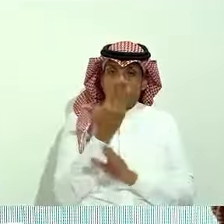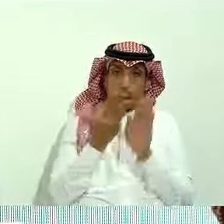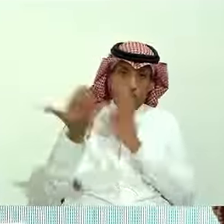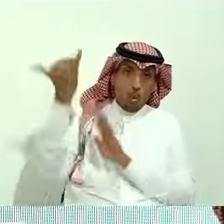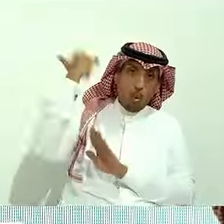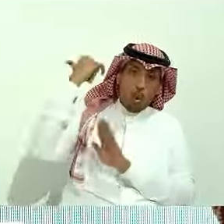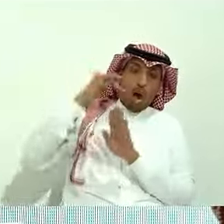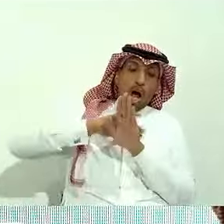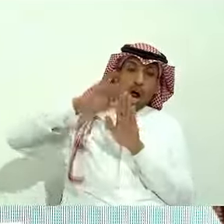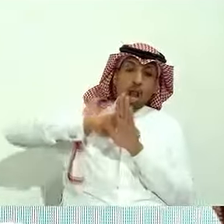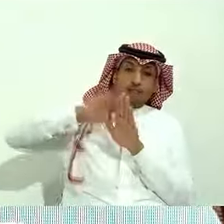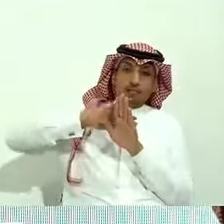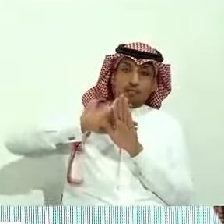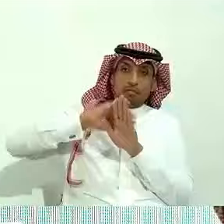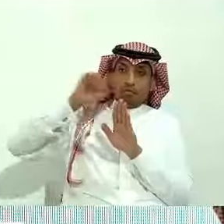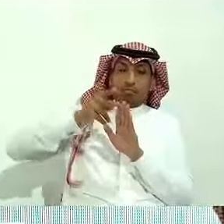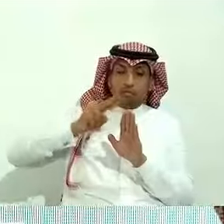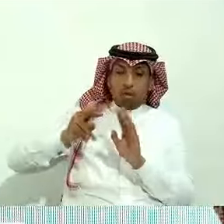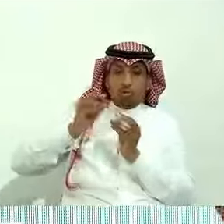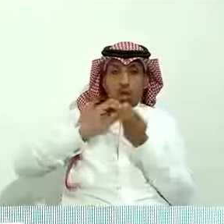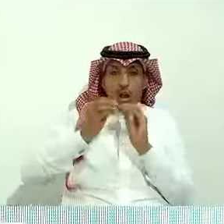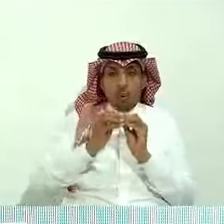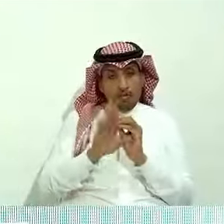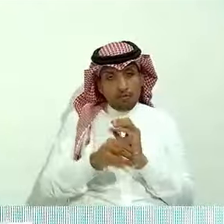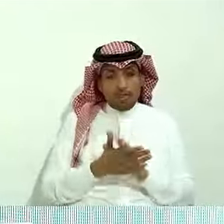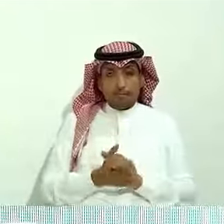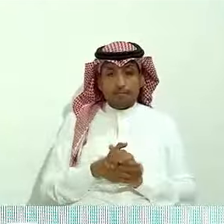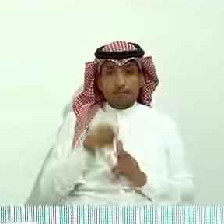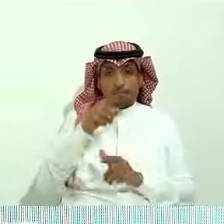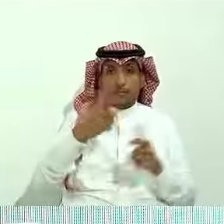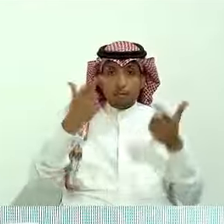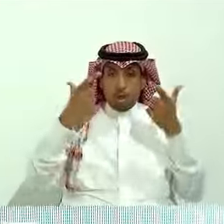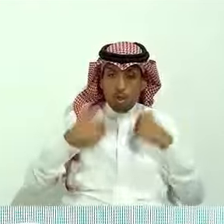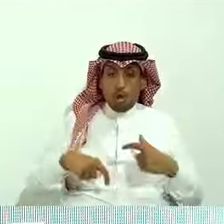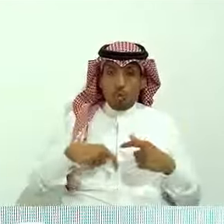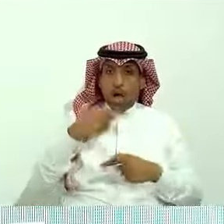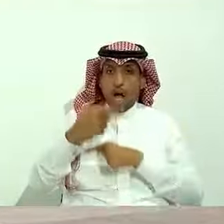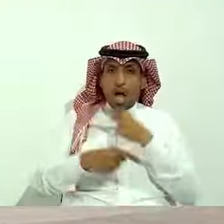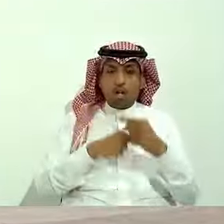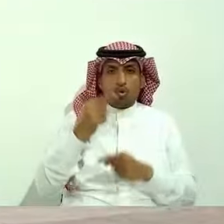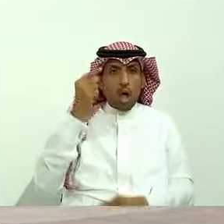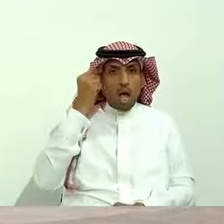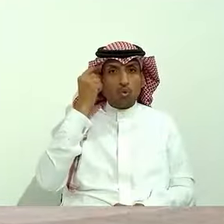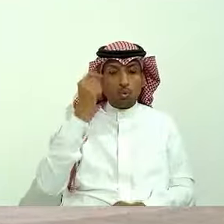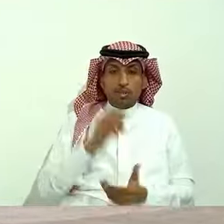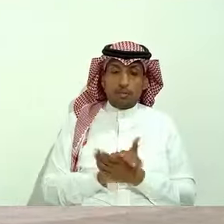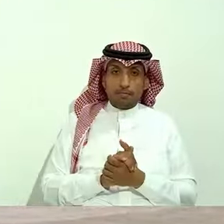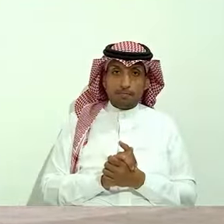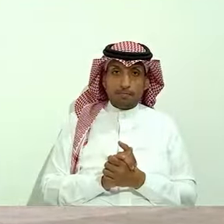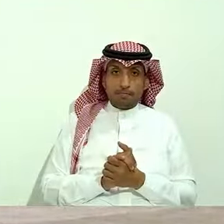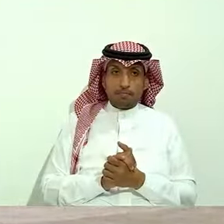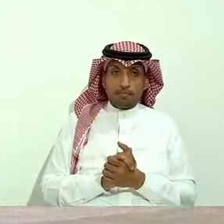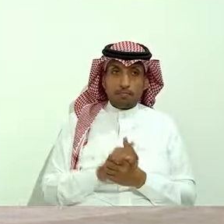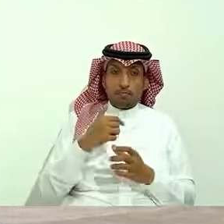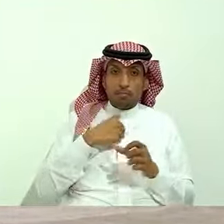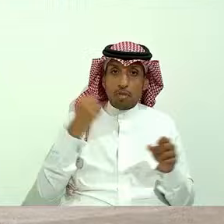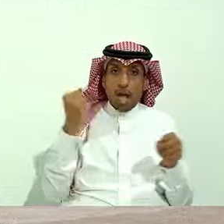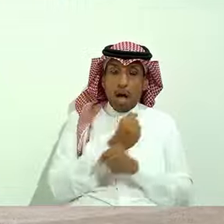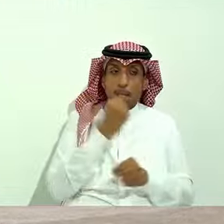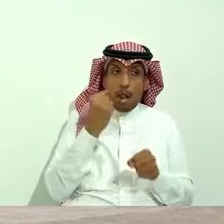بهذه الوحدات الزخرفية والألوان. الثوب هذا دائما كان أسود، أنا عملت